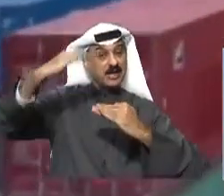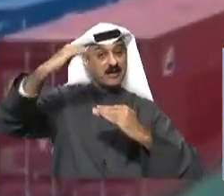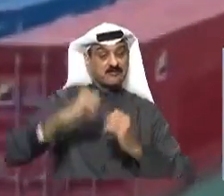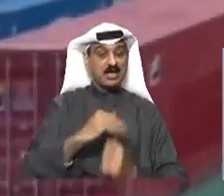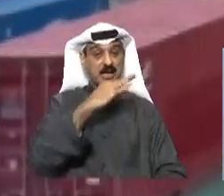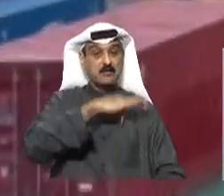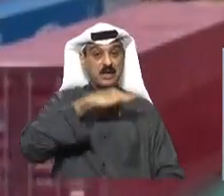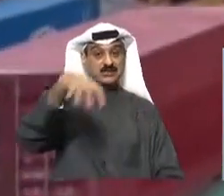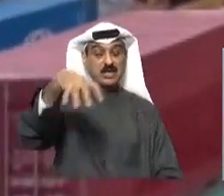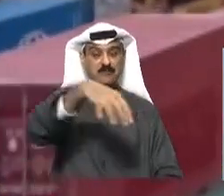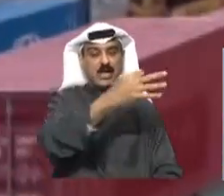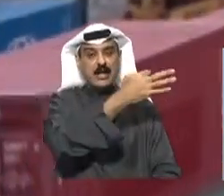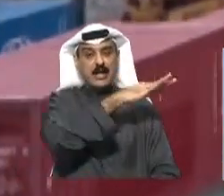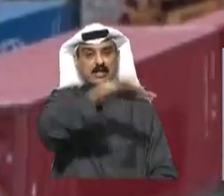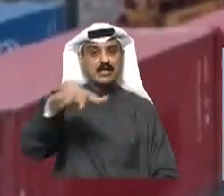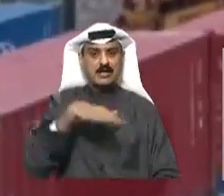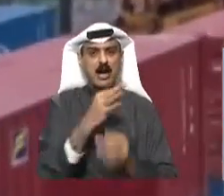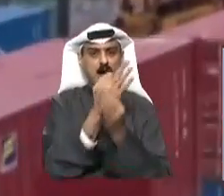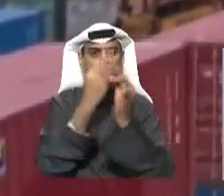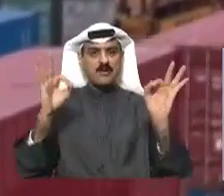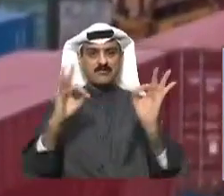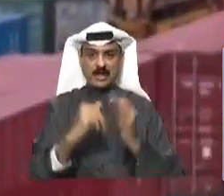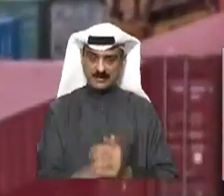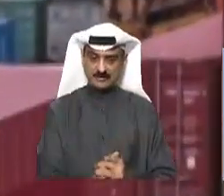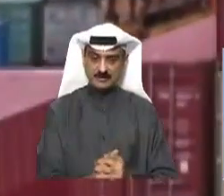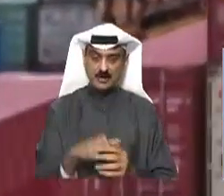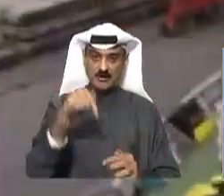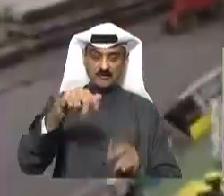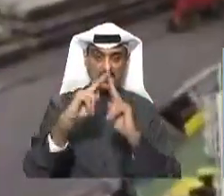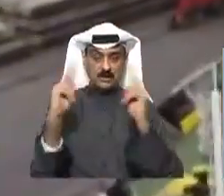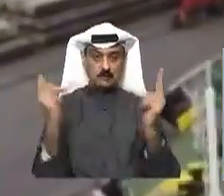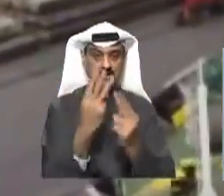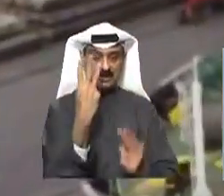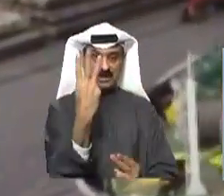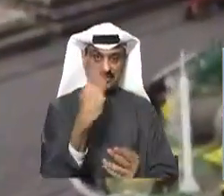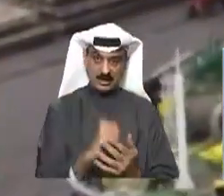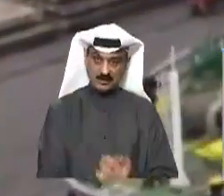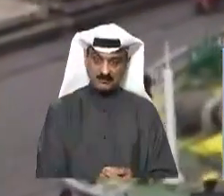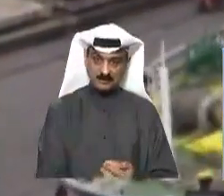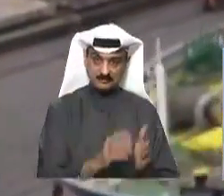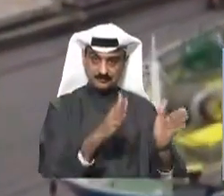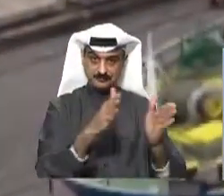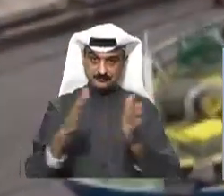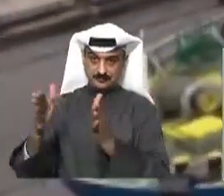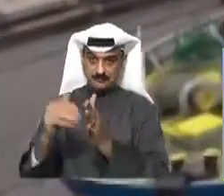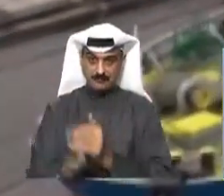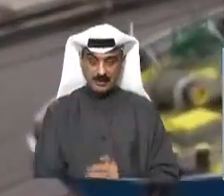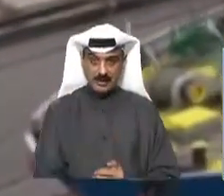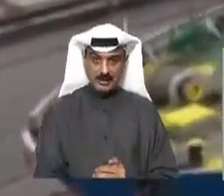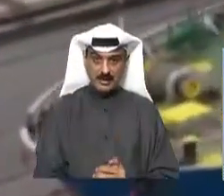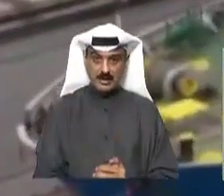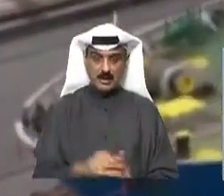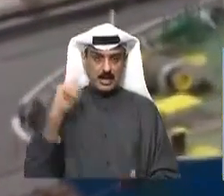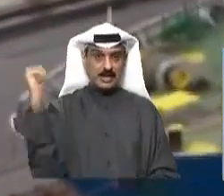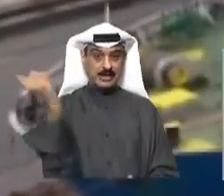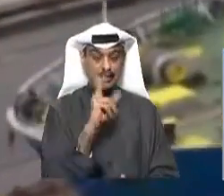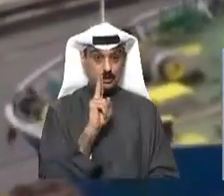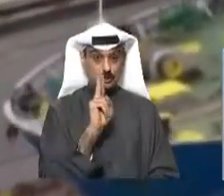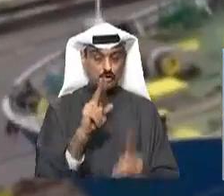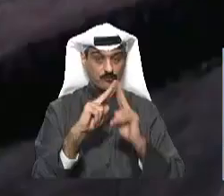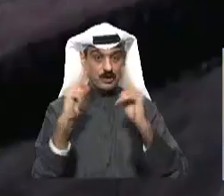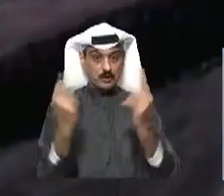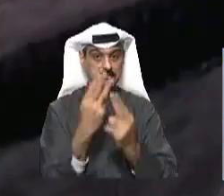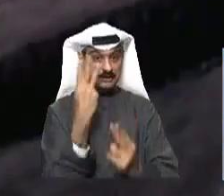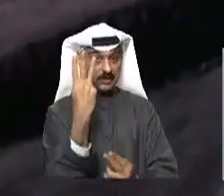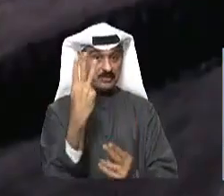مصلحة جميع الأطراف المشاركة في هذه القمم الواعدة. وفي ظل متابعة الجميع لقمم الرياض التي